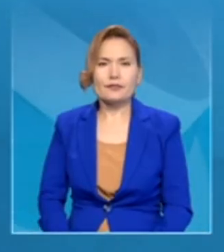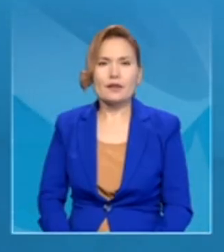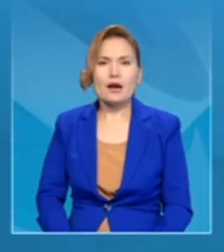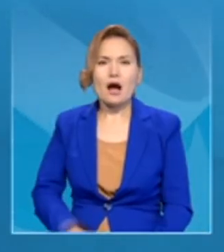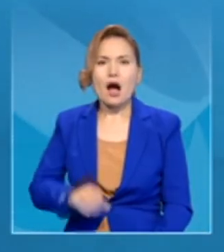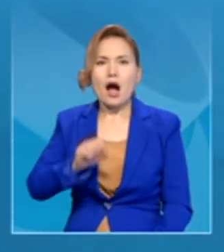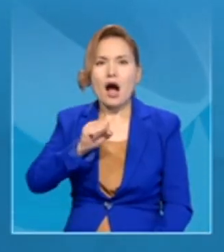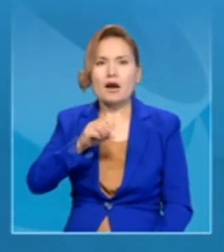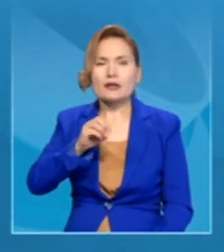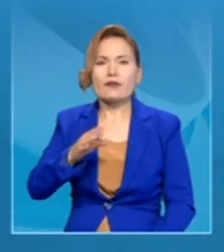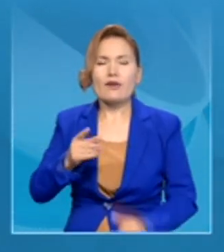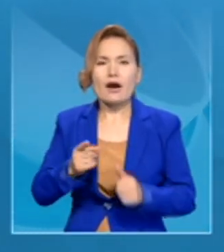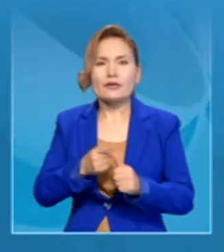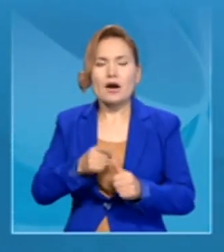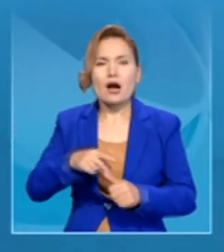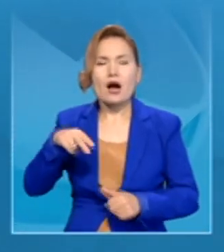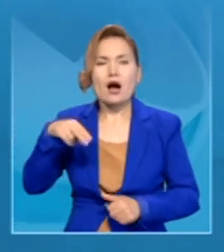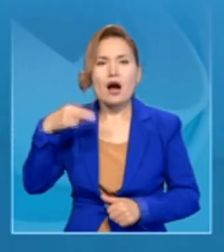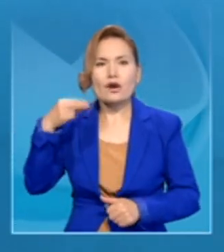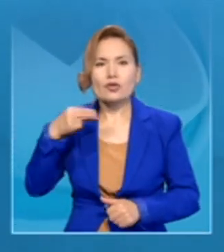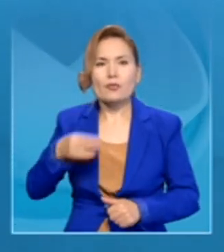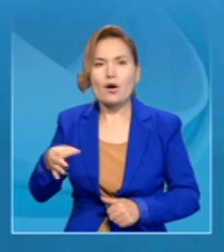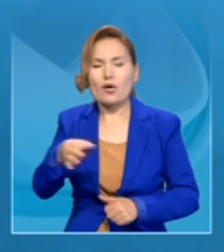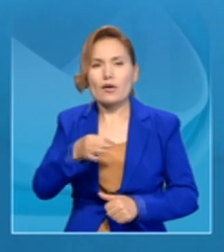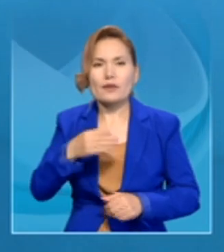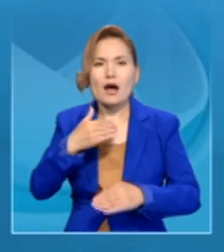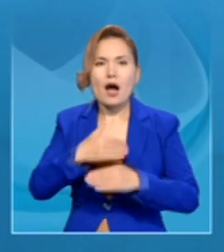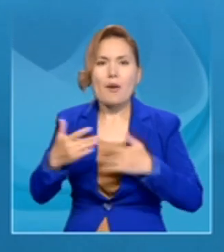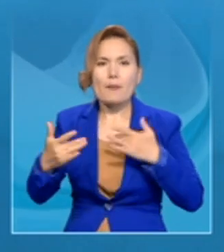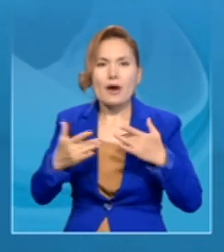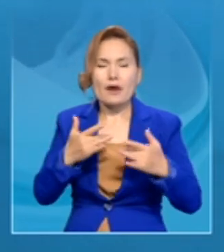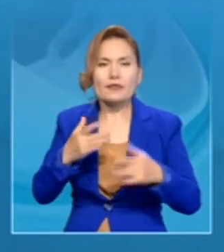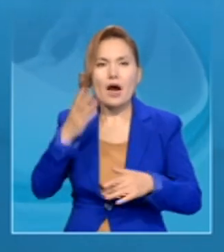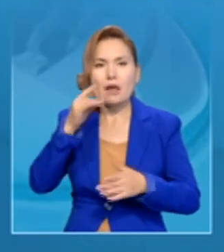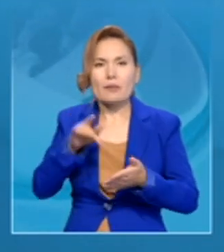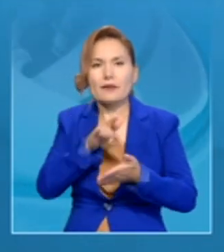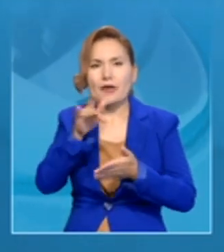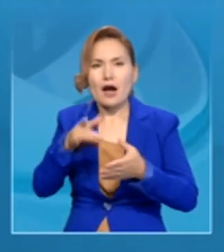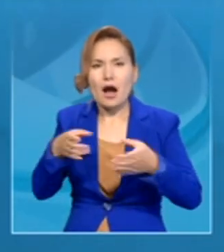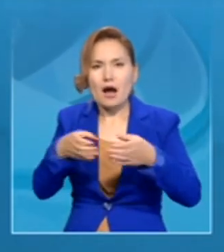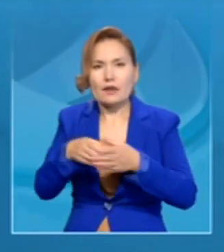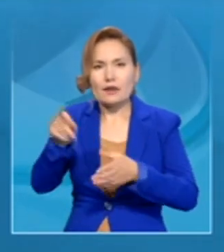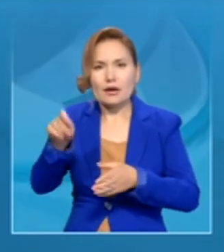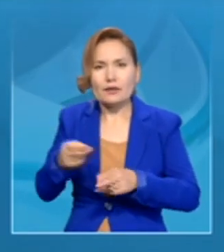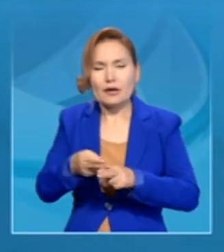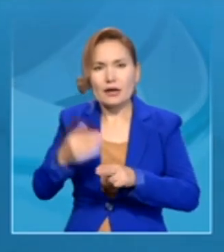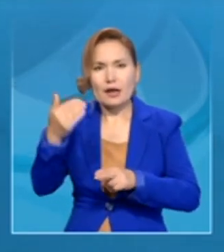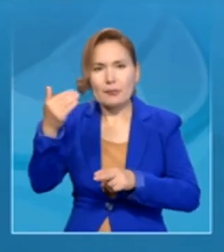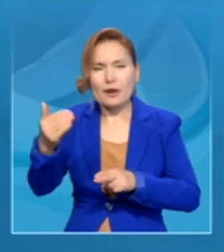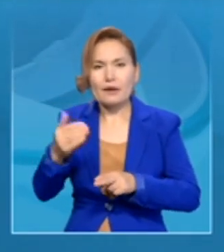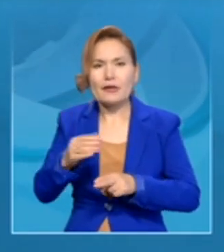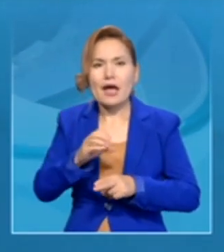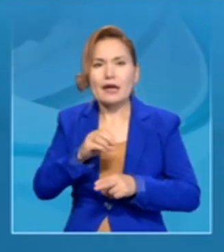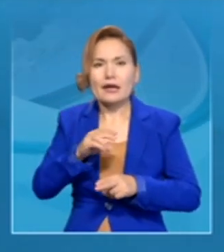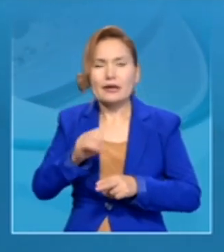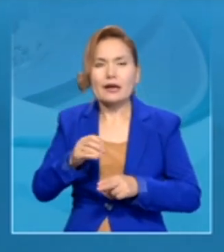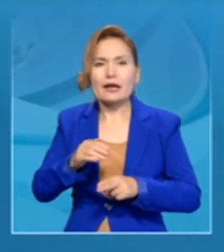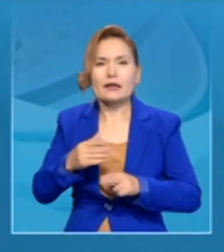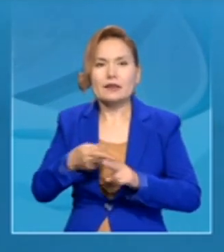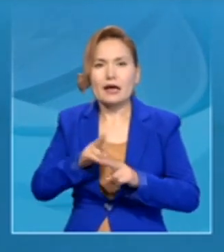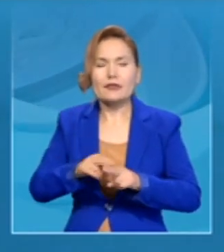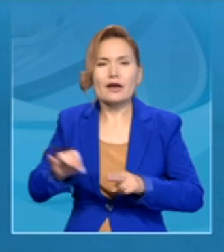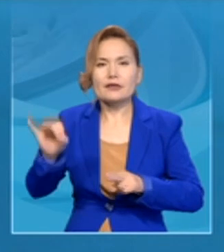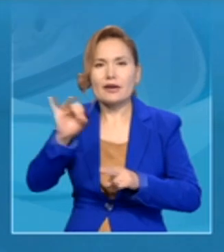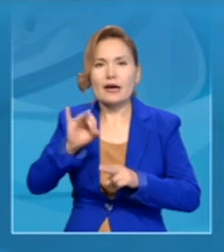Тахауи Ахтанов атындағы Ақтөбе облыстық драма театры гастрольдік іссапармен Алматыға келді. Өнер ұжымы Ер Едіге этнофольклорлық тарихи